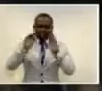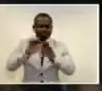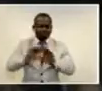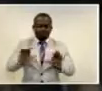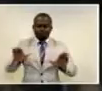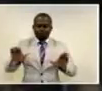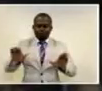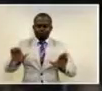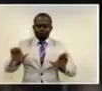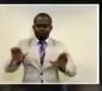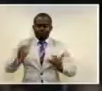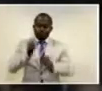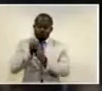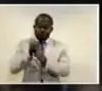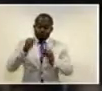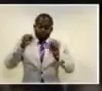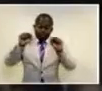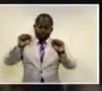dukore ibishoboka